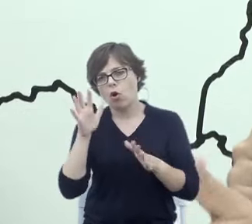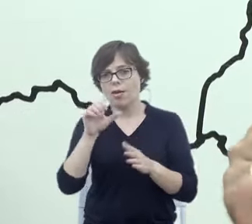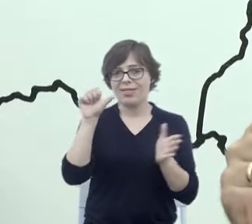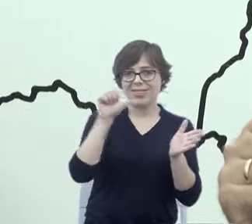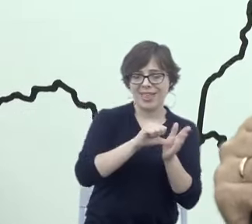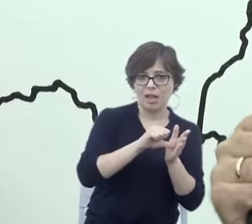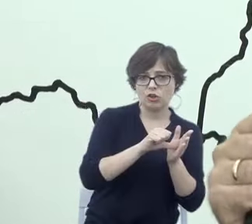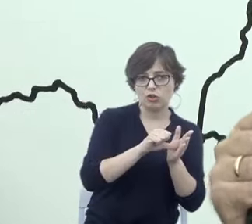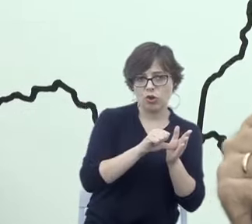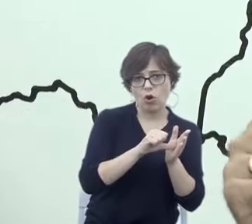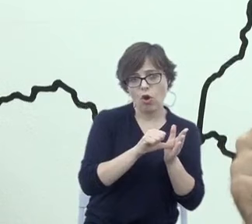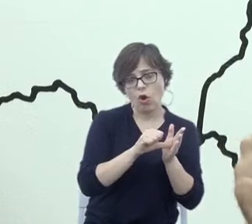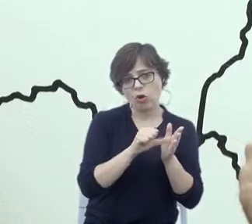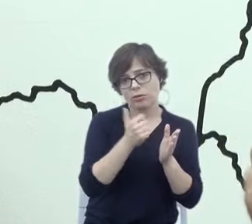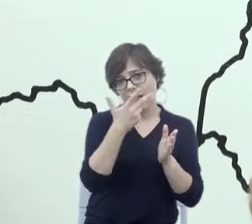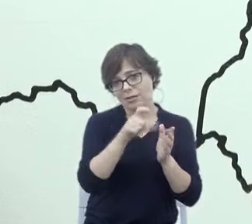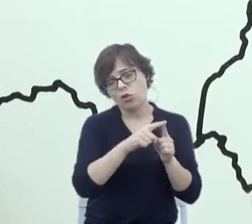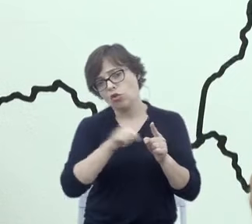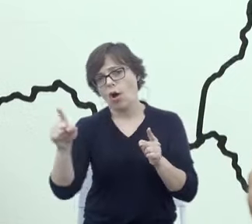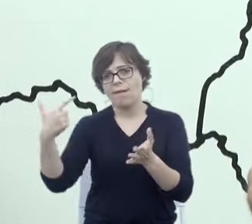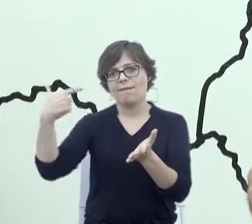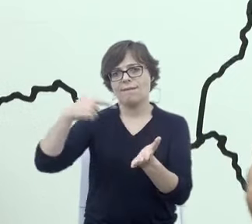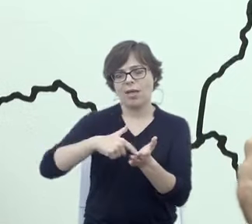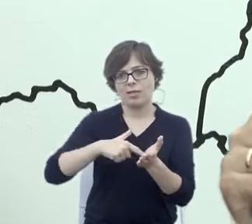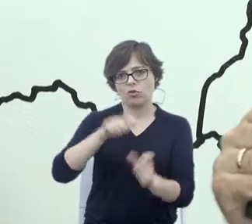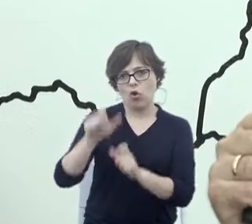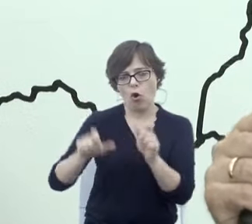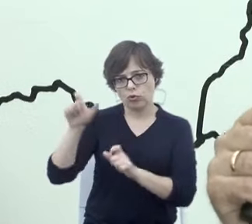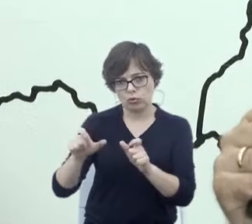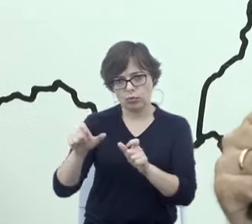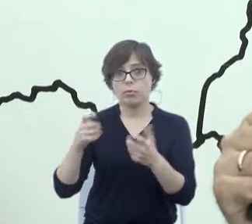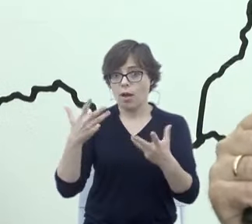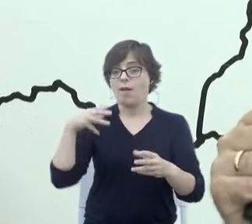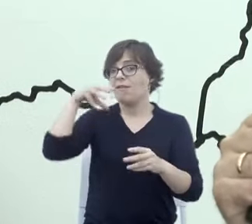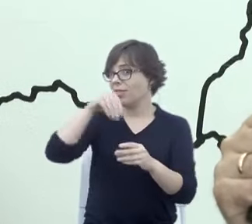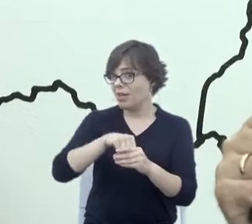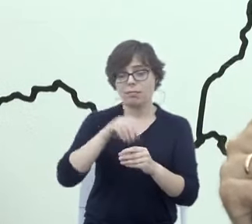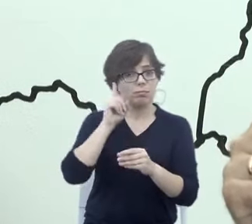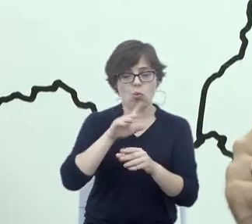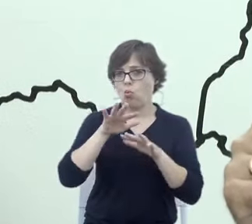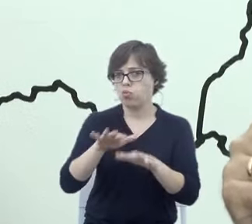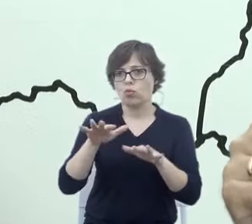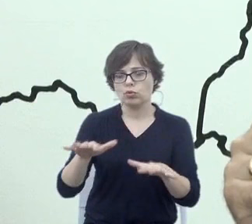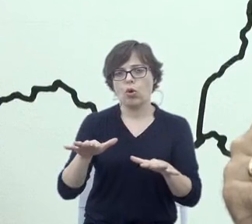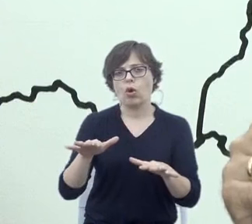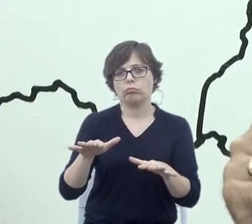tysiąca, kilkuset do dwóch tysięcy osób, w tym dużą część